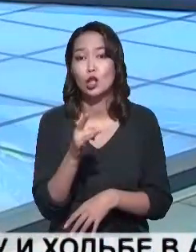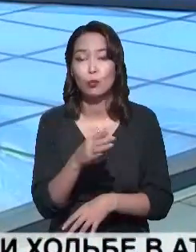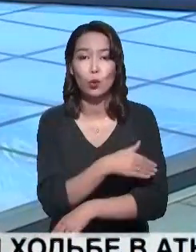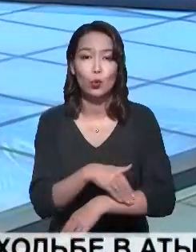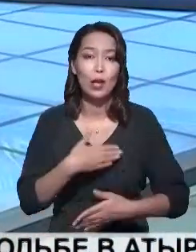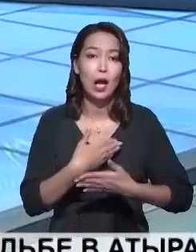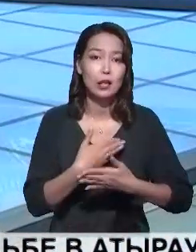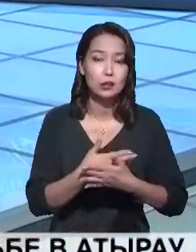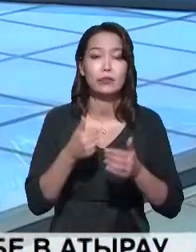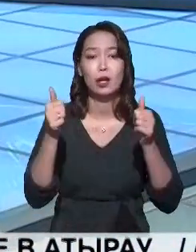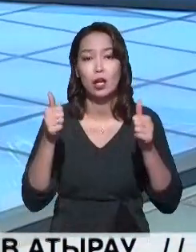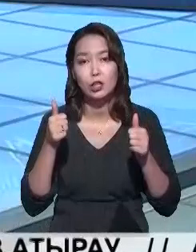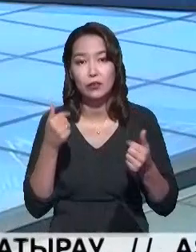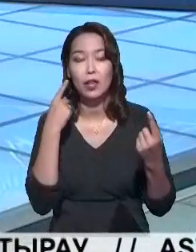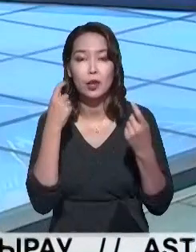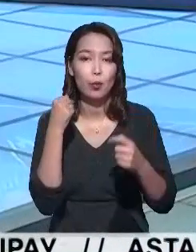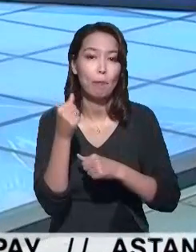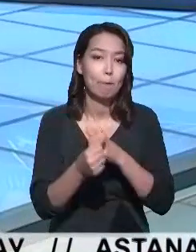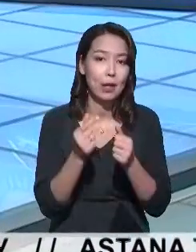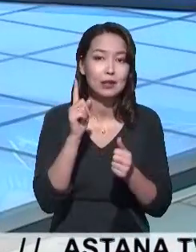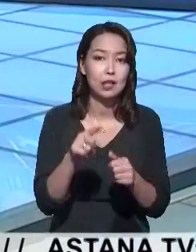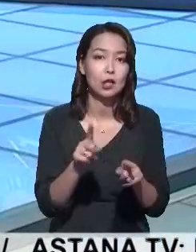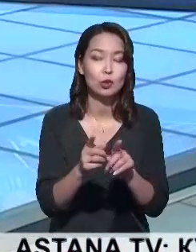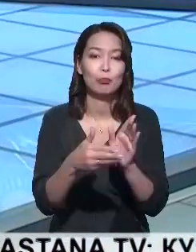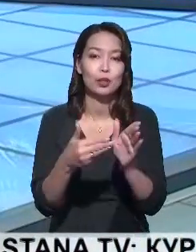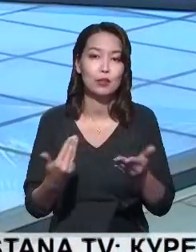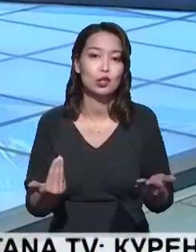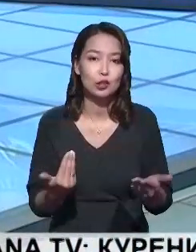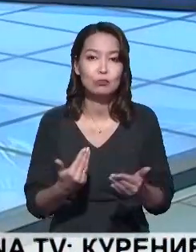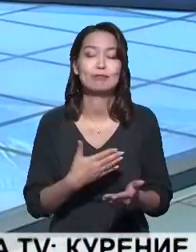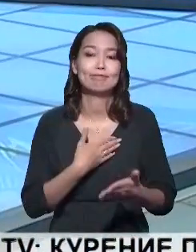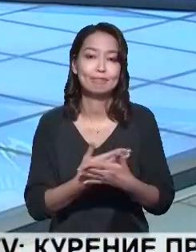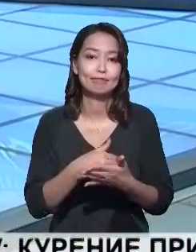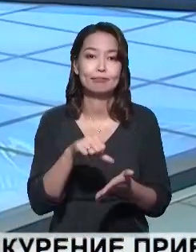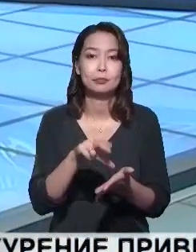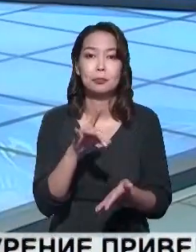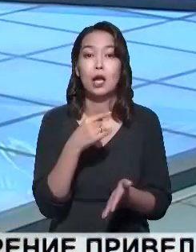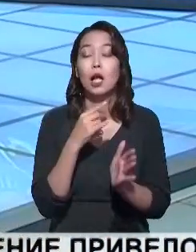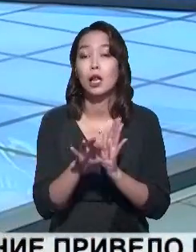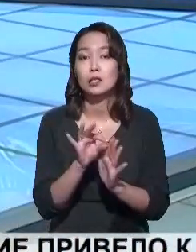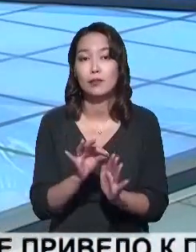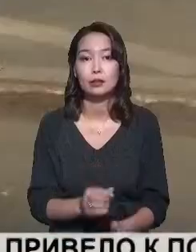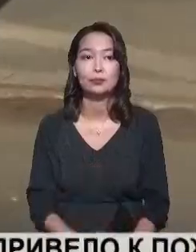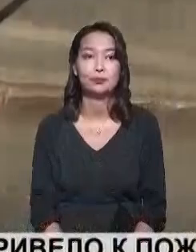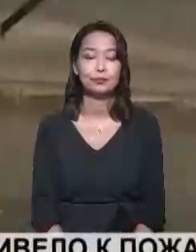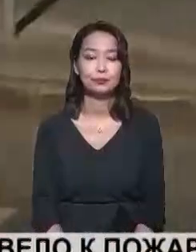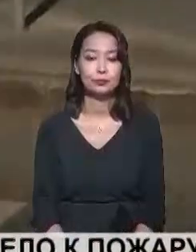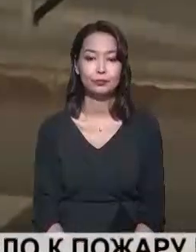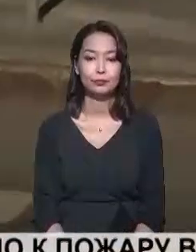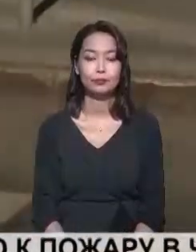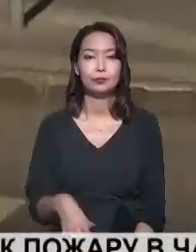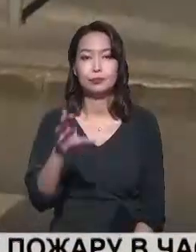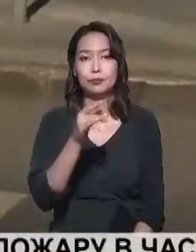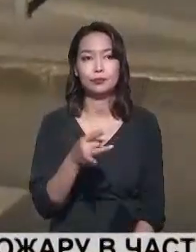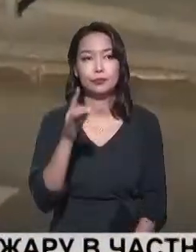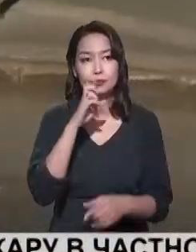улицах активисты развешивают информационные материалы, а также призывают жителей проявить активность при голосовании. Во всех